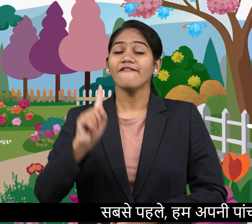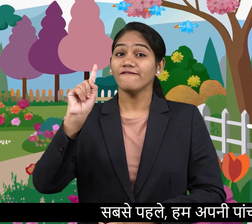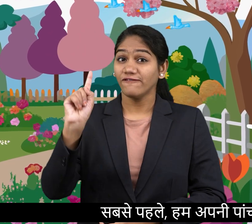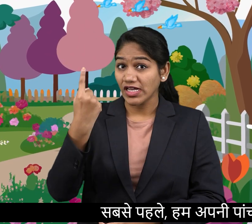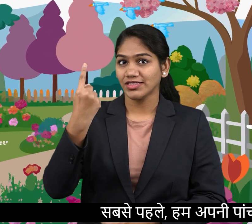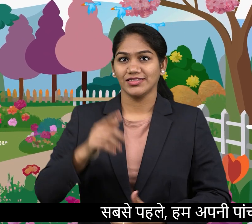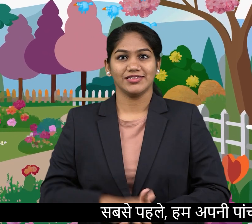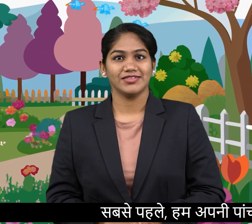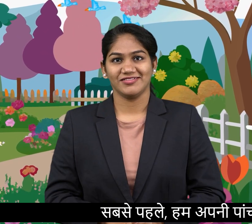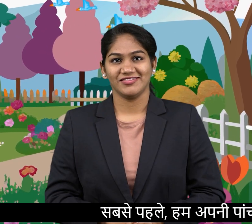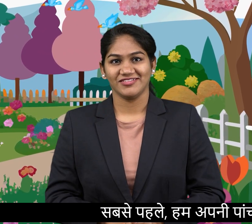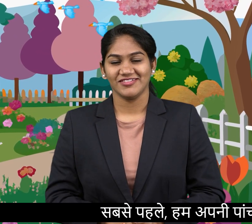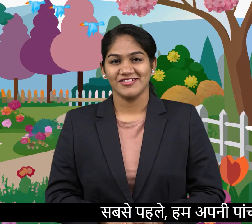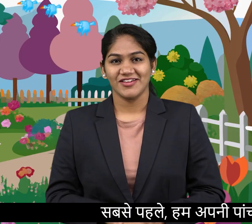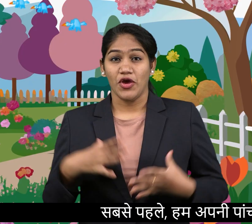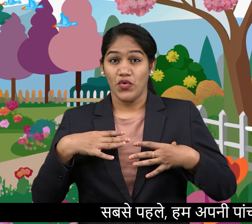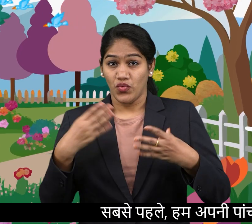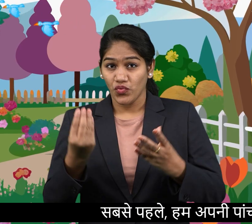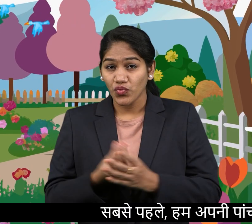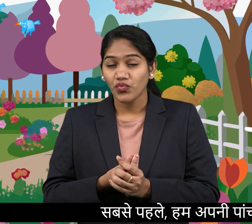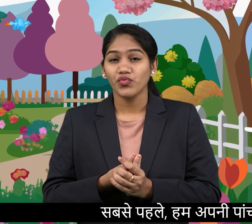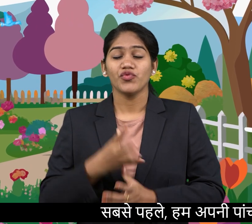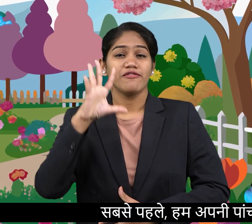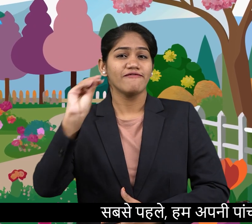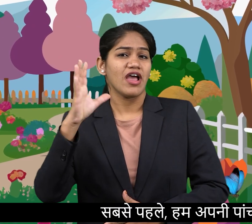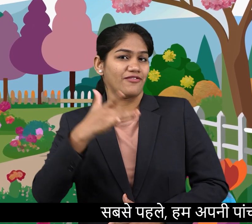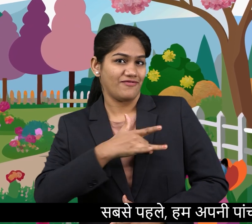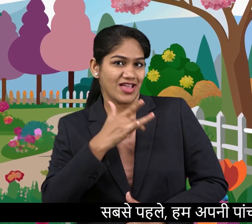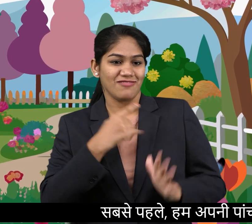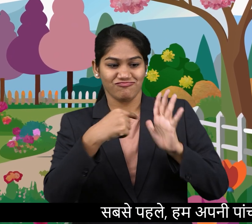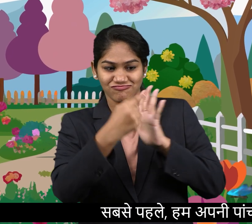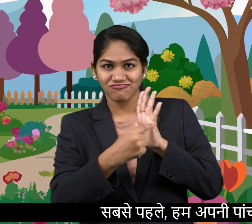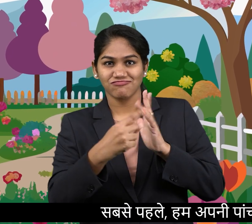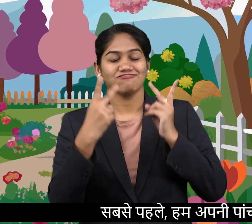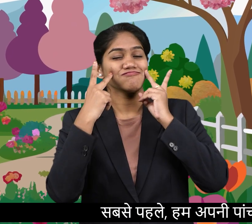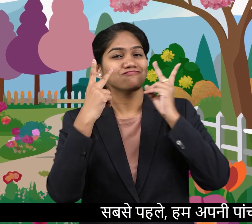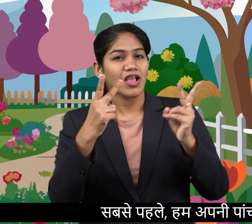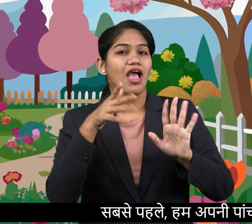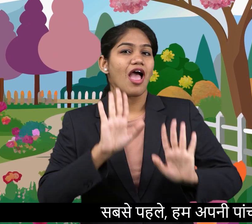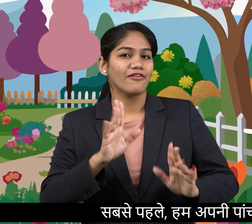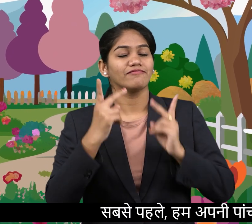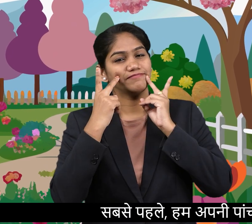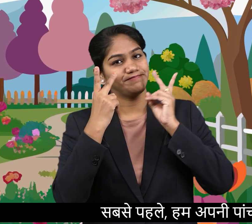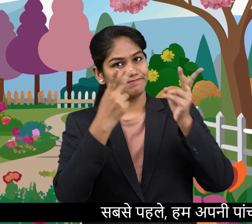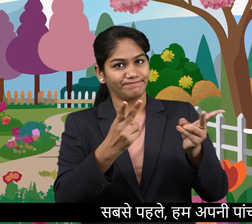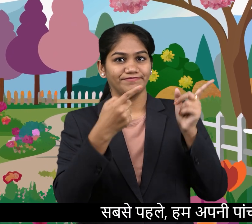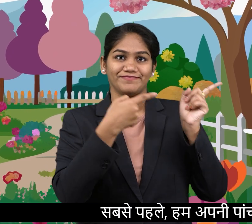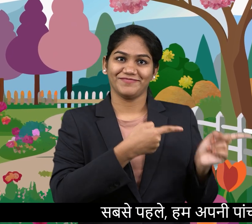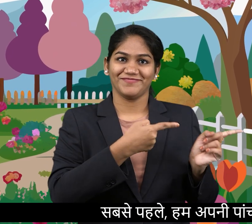सबसे पहले हम अपनी 5 ज्ञानेंद्रियां को देखते हैं जो हमारे पास है।